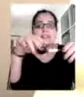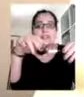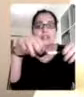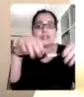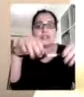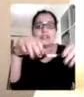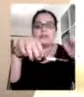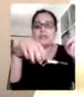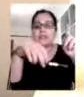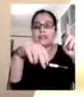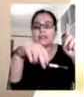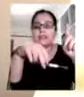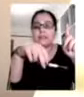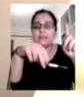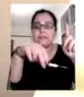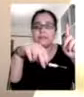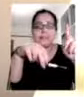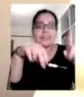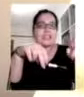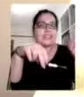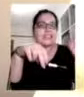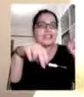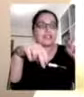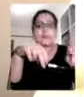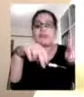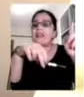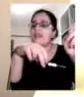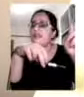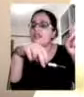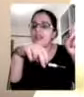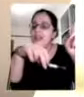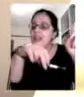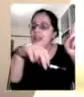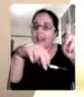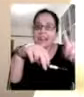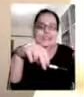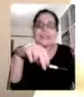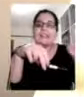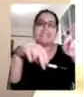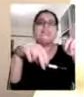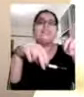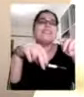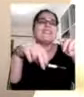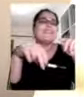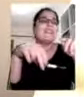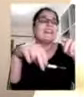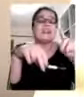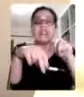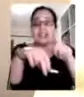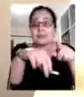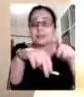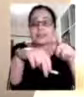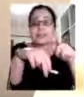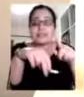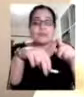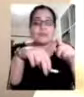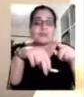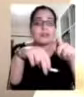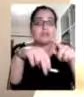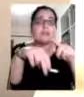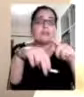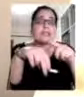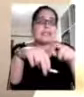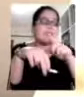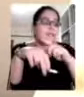yazılanlara bakmaya çalışıyorum. Birkaç arkadaş yeni pipolar almış. Herkese hayırlı uğurlu olsun. Çağrı Bey, sizin